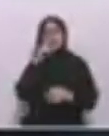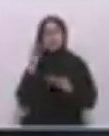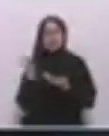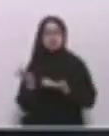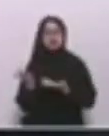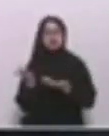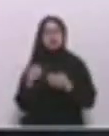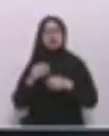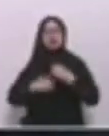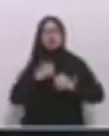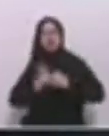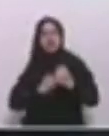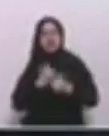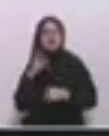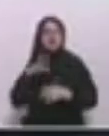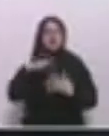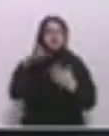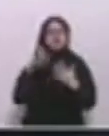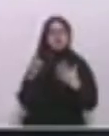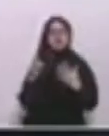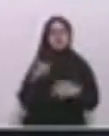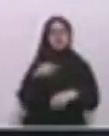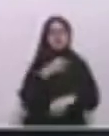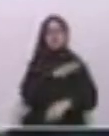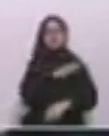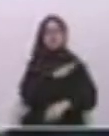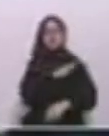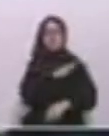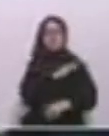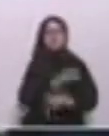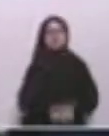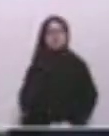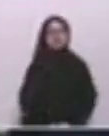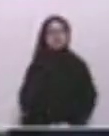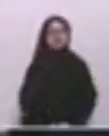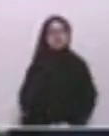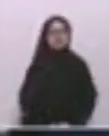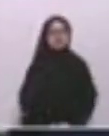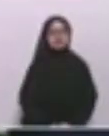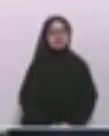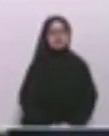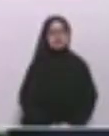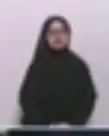menjadi Bupati baik